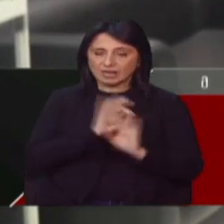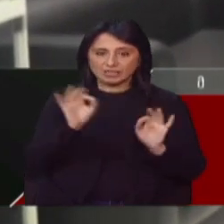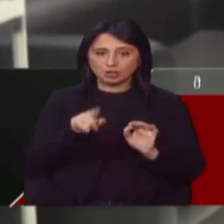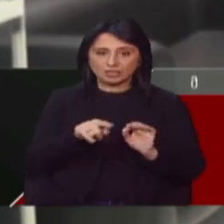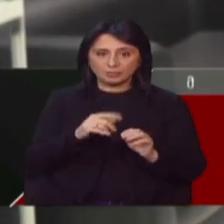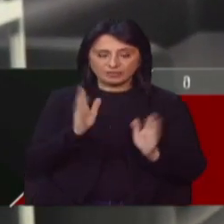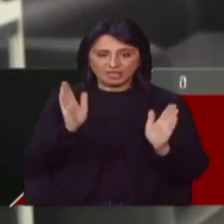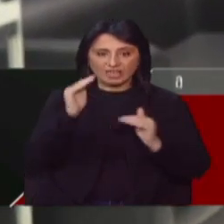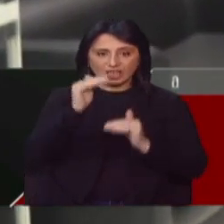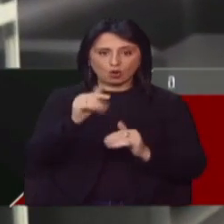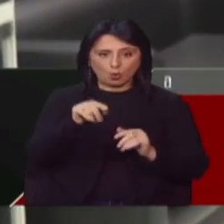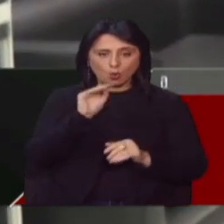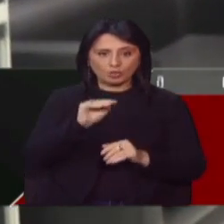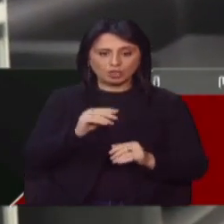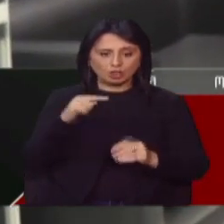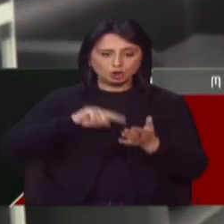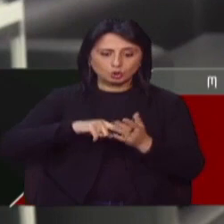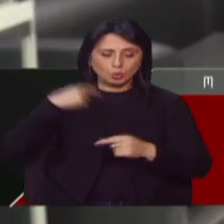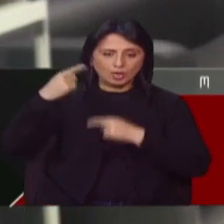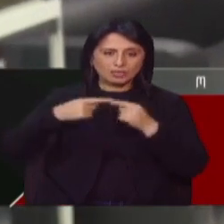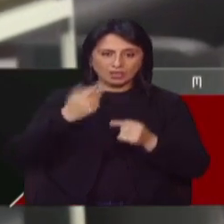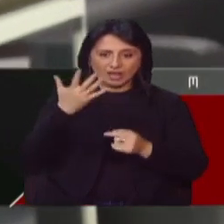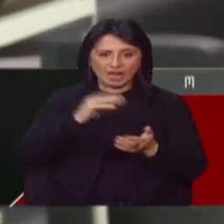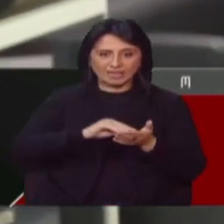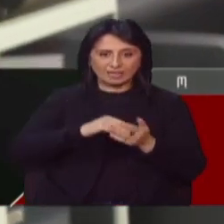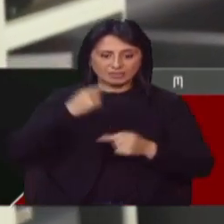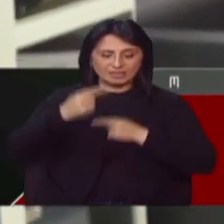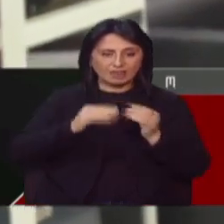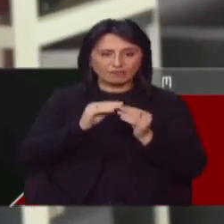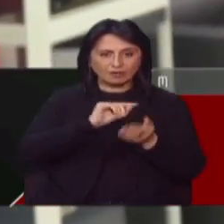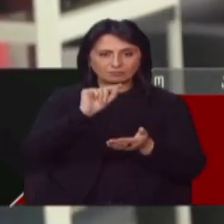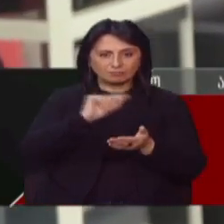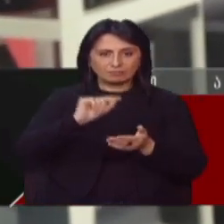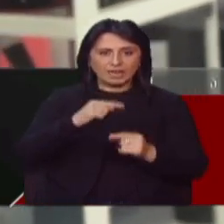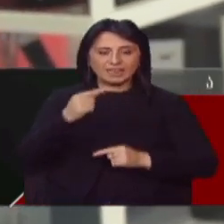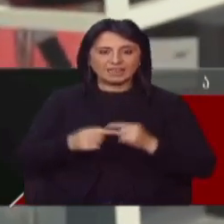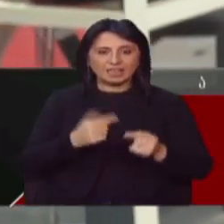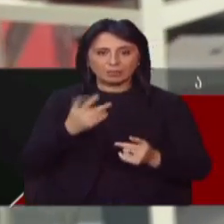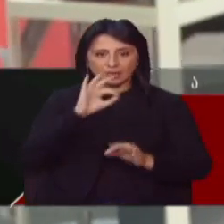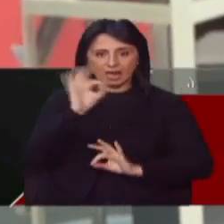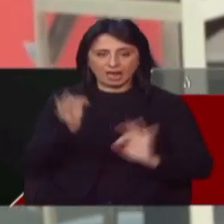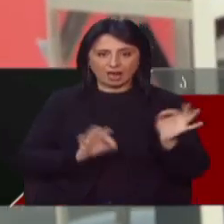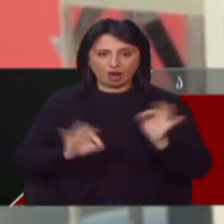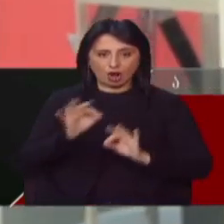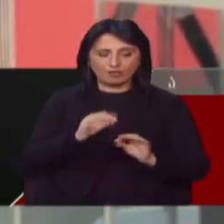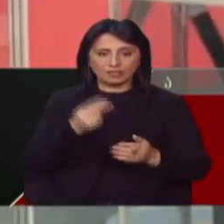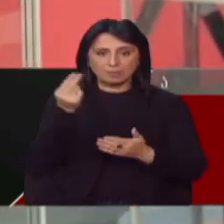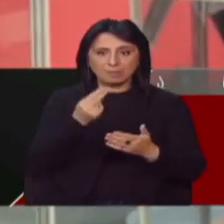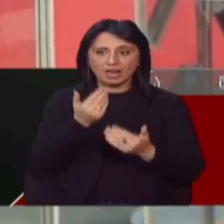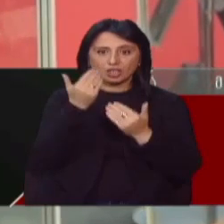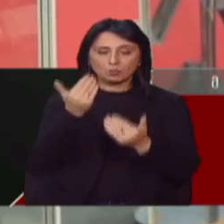მთელი იკონოგრაფია. შუა საუკუნეების ხელნაწერებიდან წამოსული ტრადიცია გარდაიქმნება თანამედროვე ხელოვნებაში. შემოაქვს